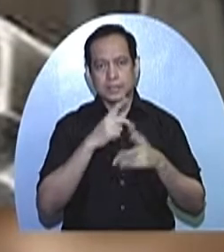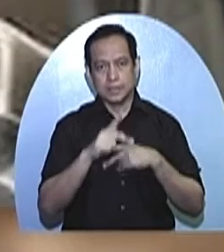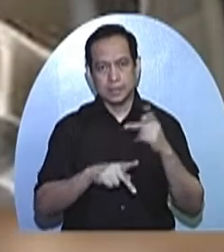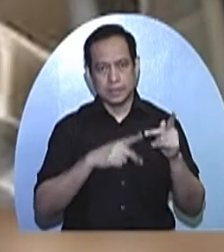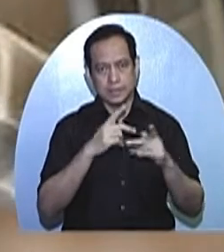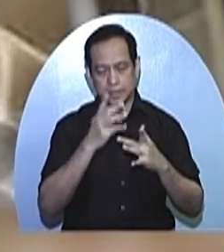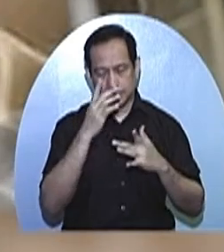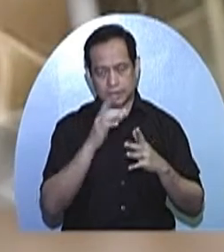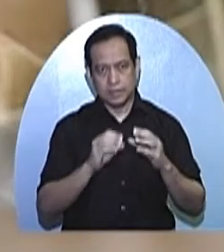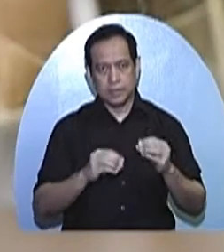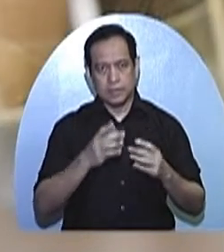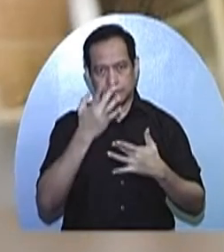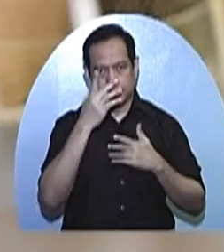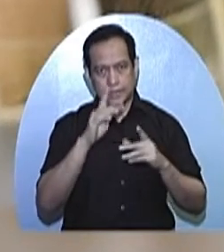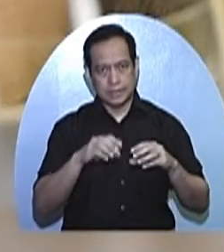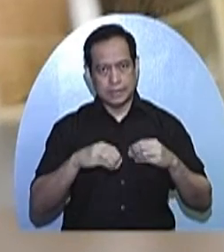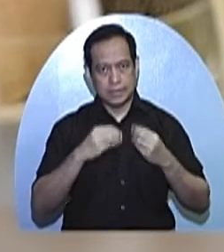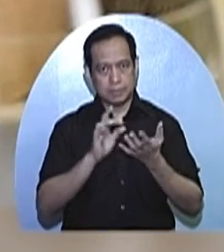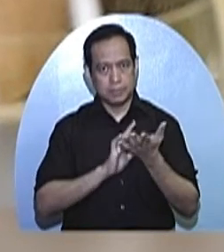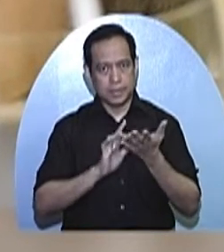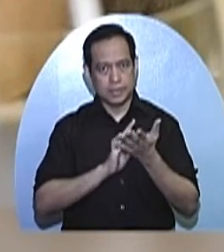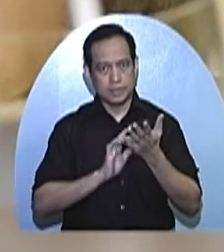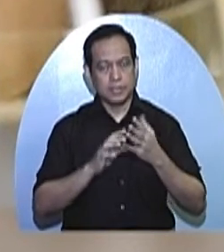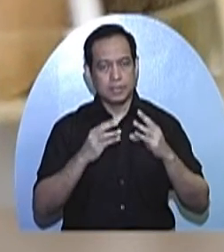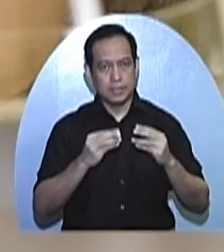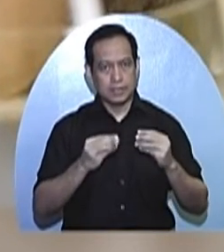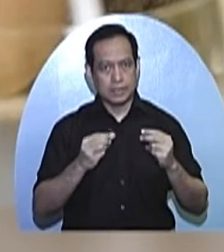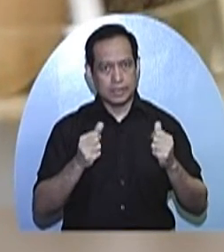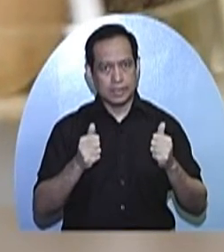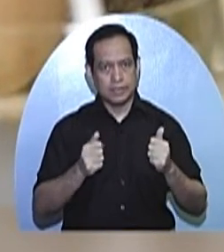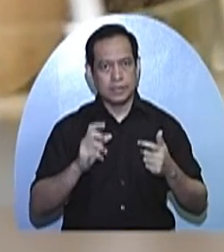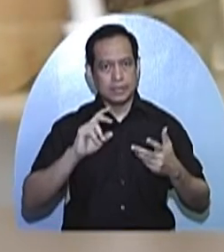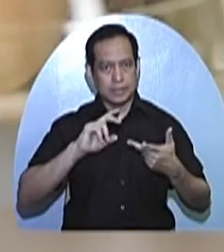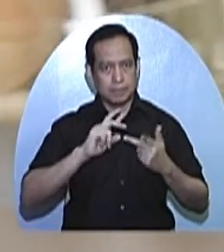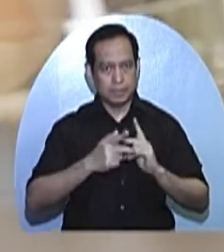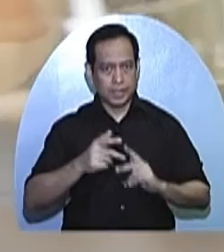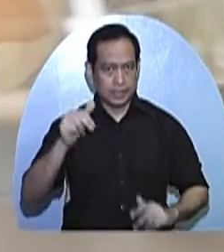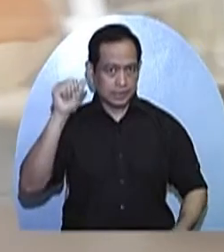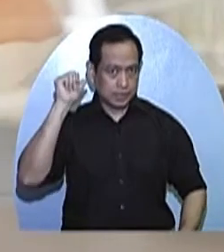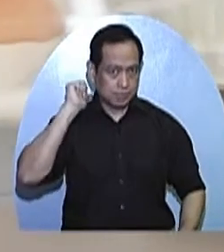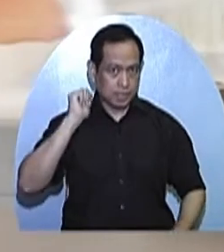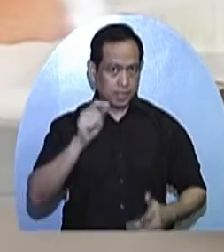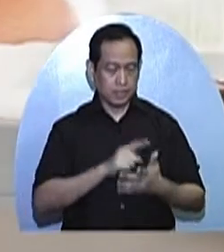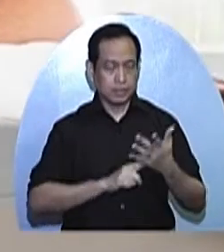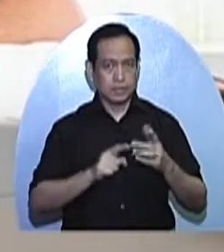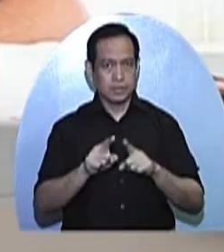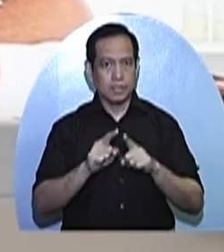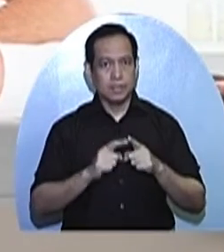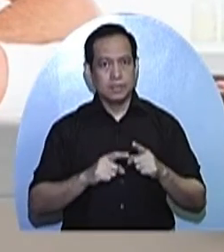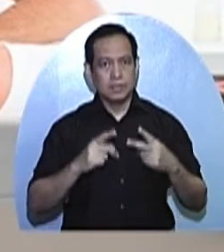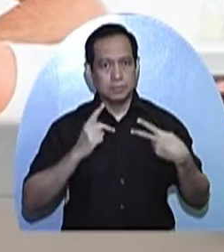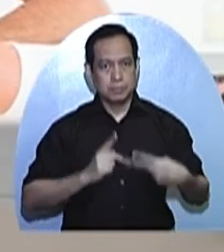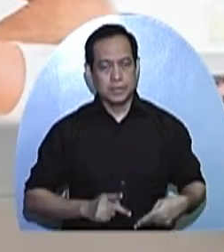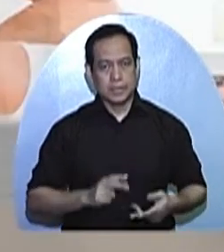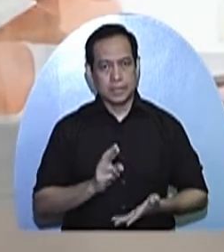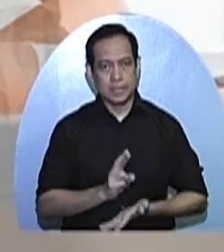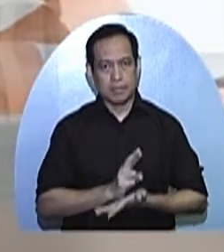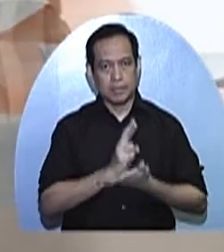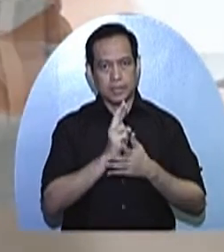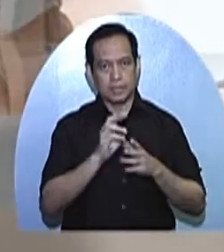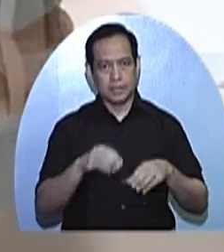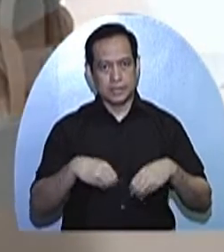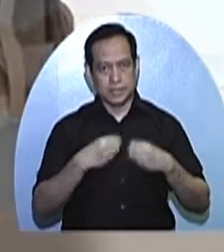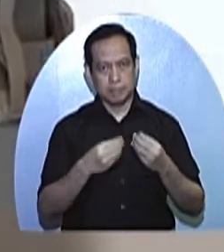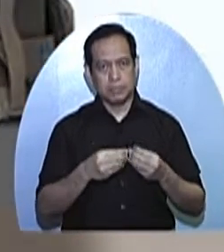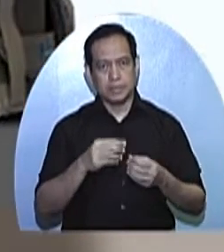fracture, karaniwang binibigyan ng pasyente ng gamot upang maibsan ang sakit sa likod. Kaakibat nito ang physical rehabilitation